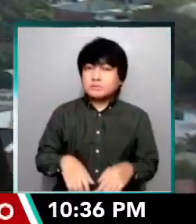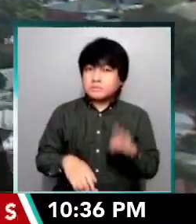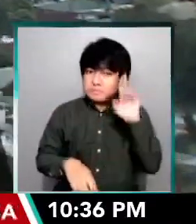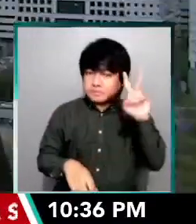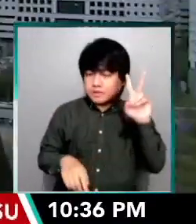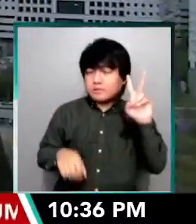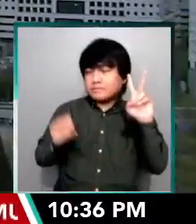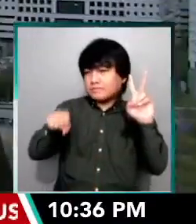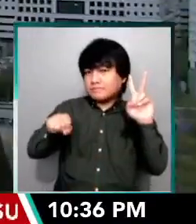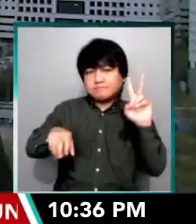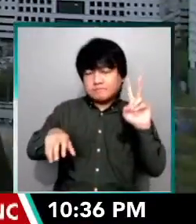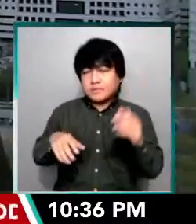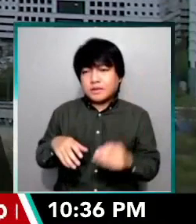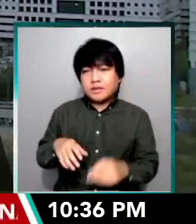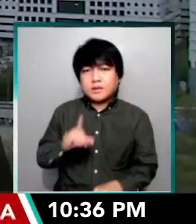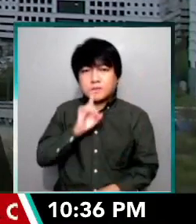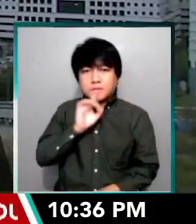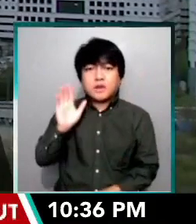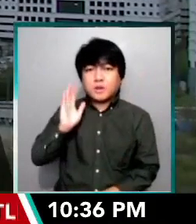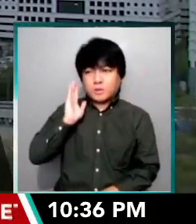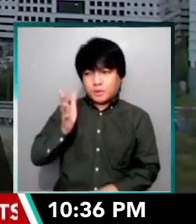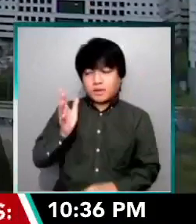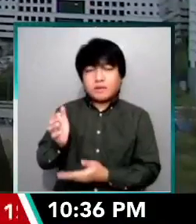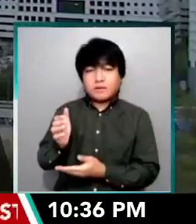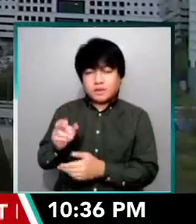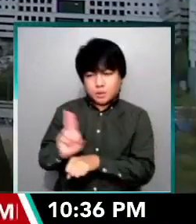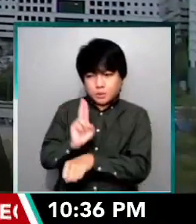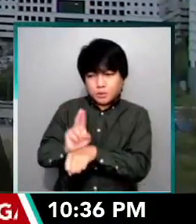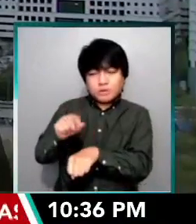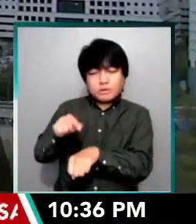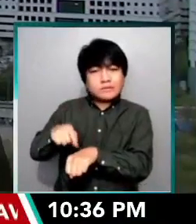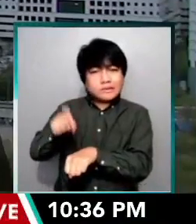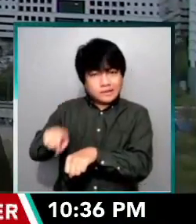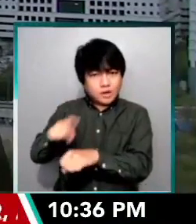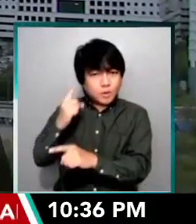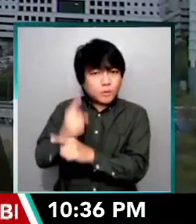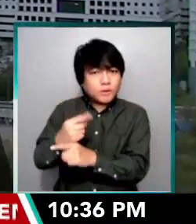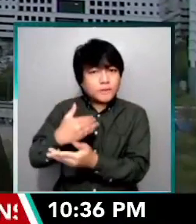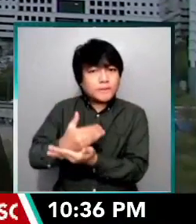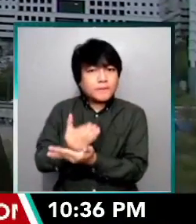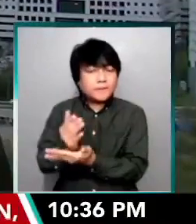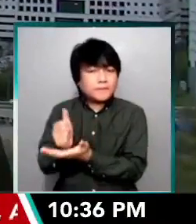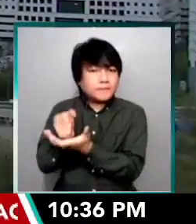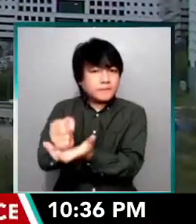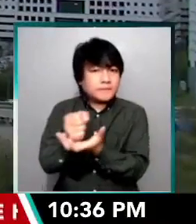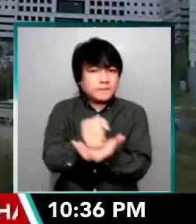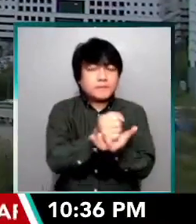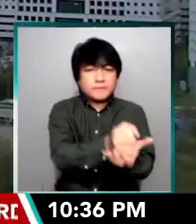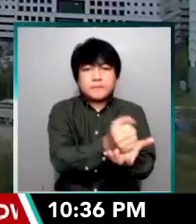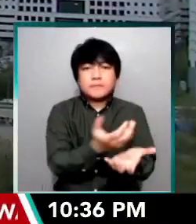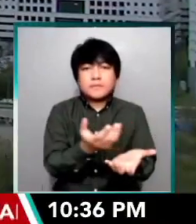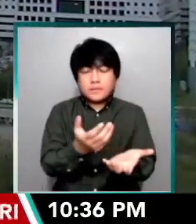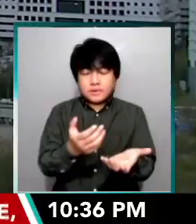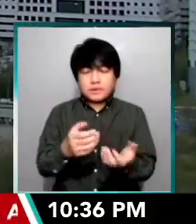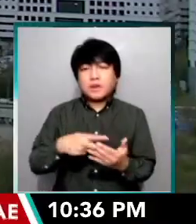pondo sa ADB na halos 6 na dekada na raw na tumutulong sa mahalagang proyekto ng bansa.